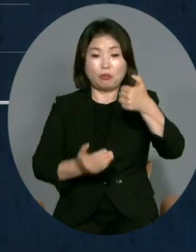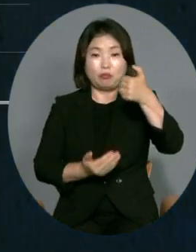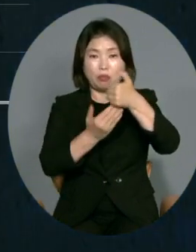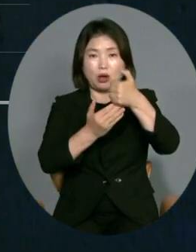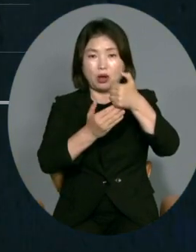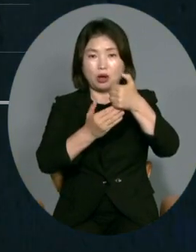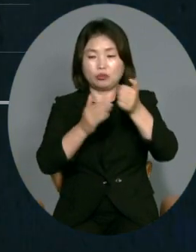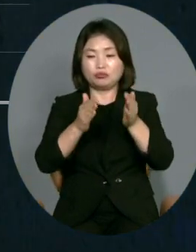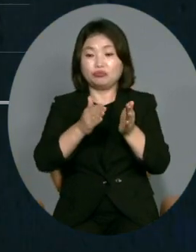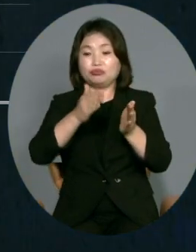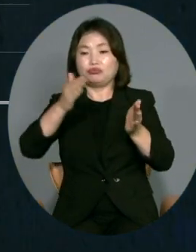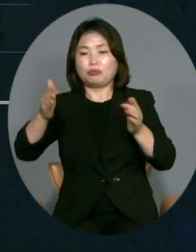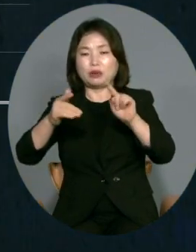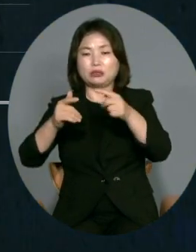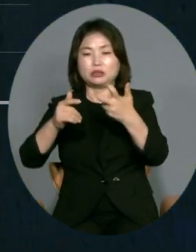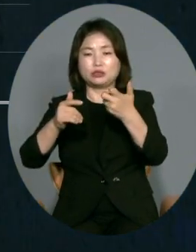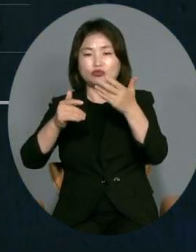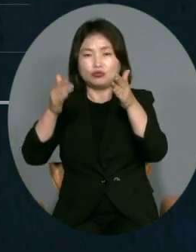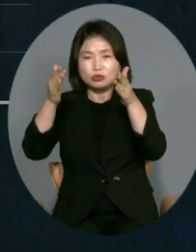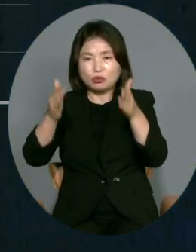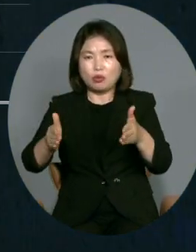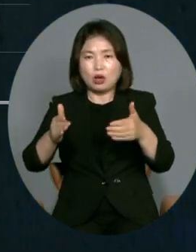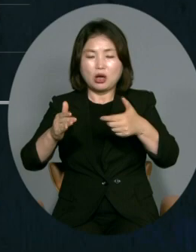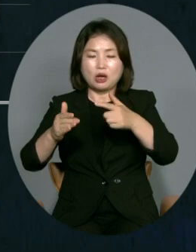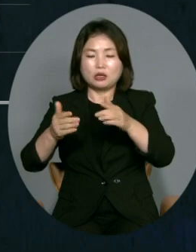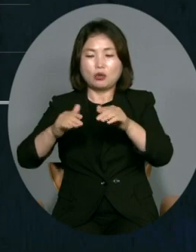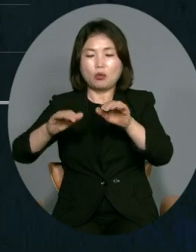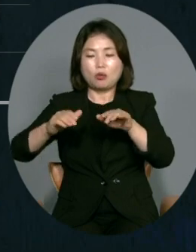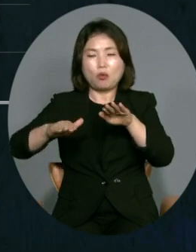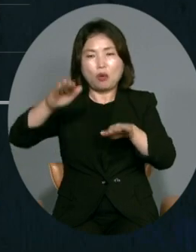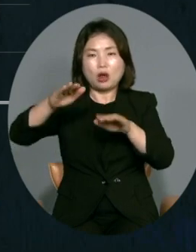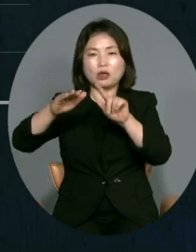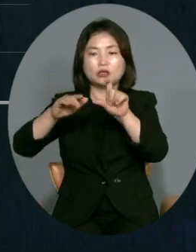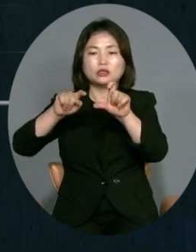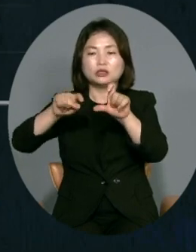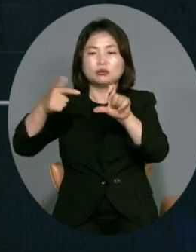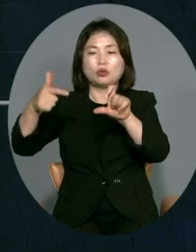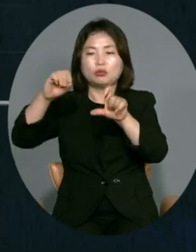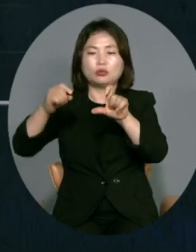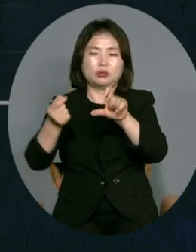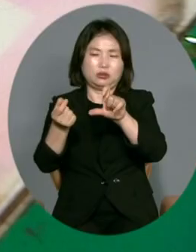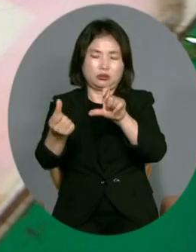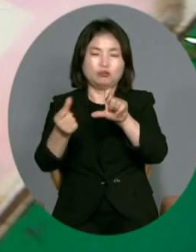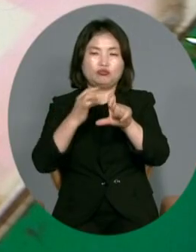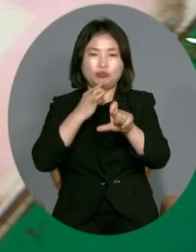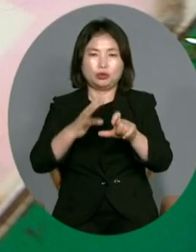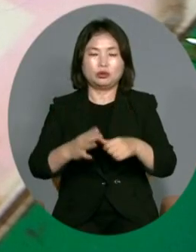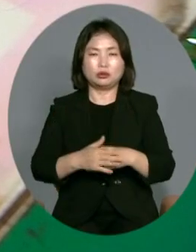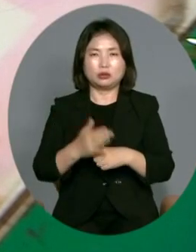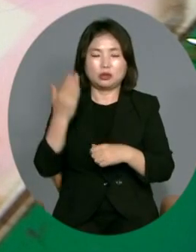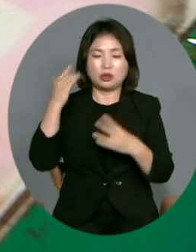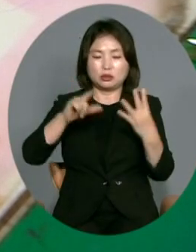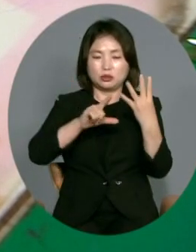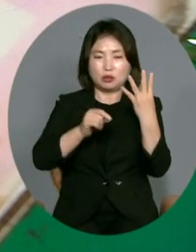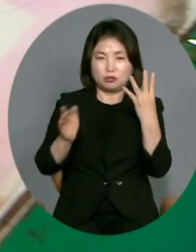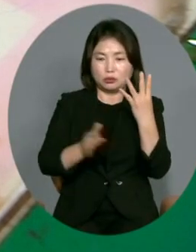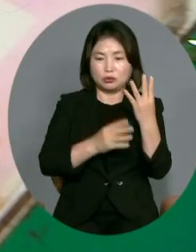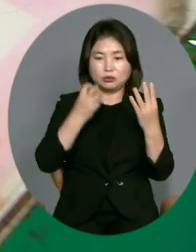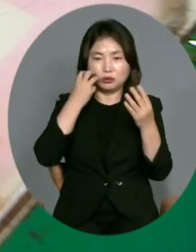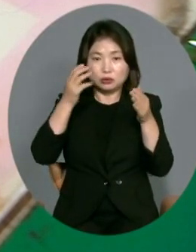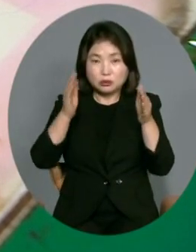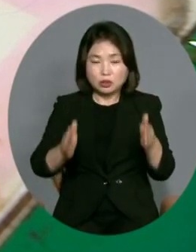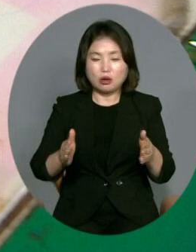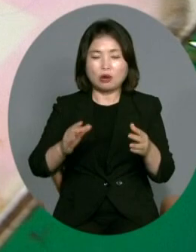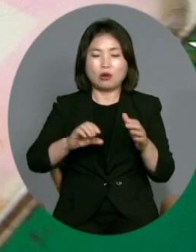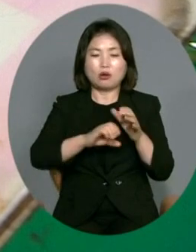지금까지 179 일 동안 고작 16% 포인트 증가하는데 그쳤습니다 지난 4월부터 석달 간 이어진